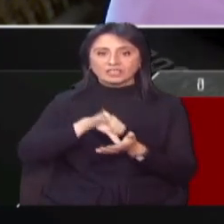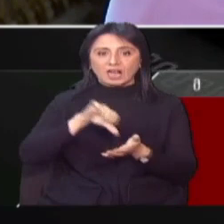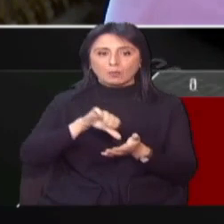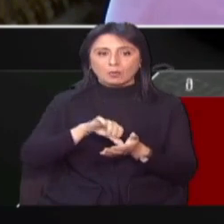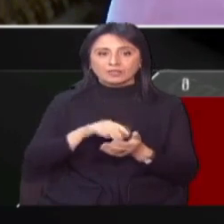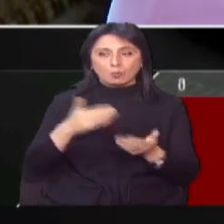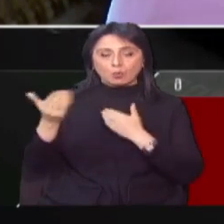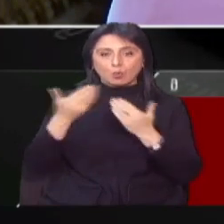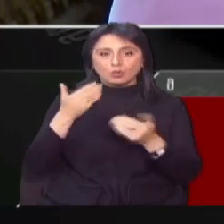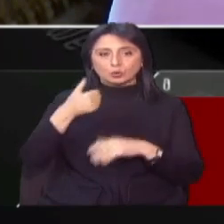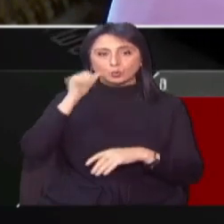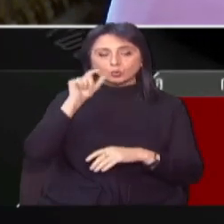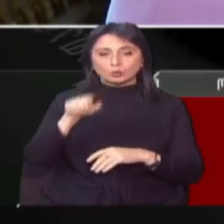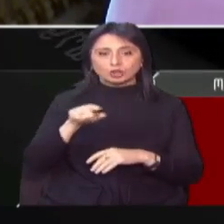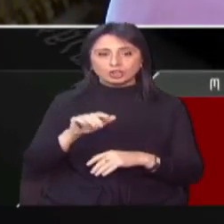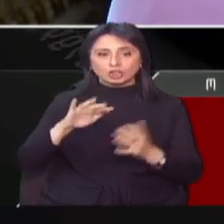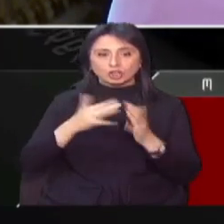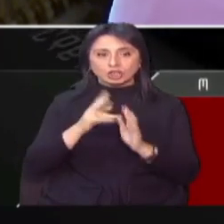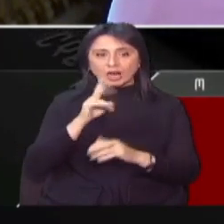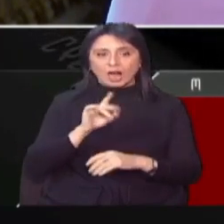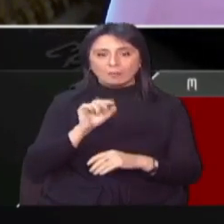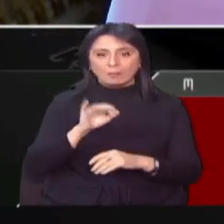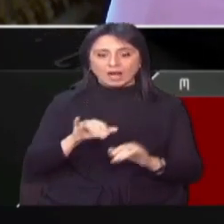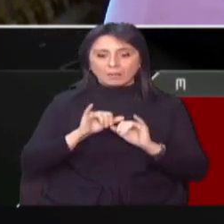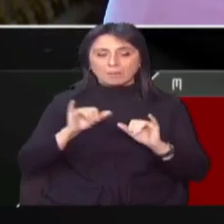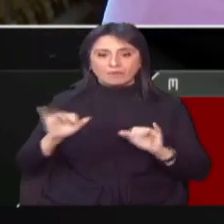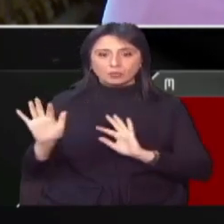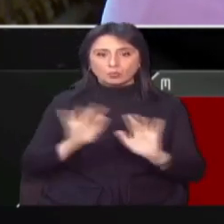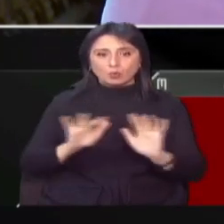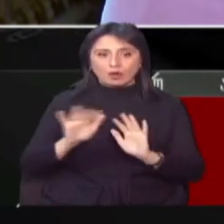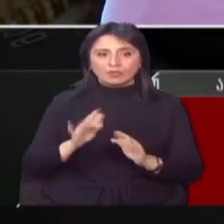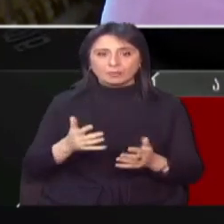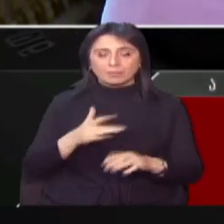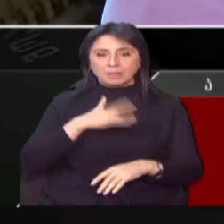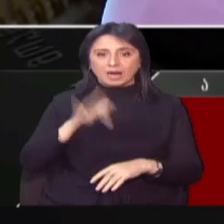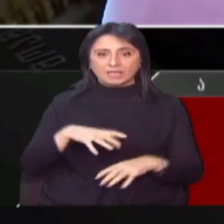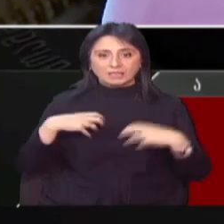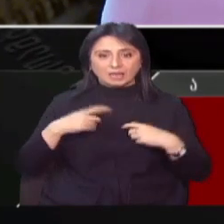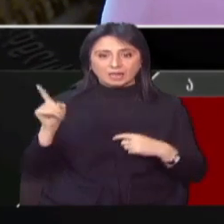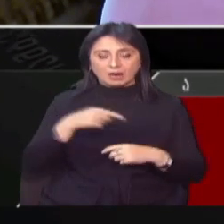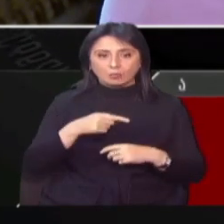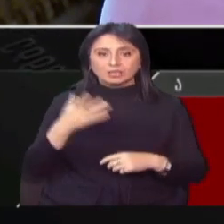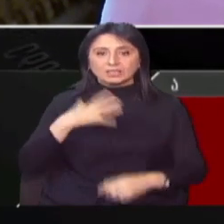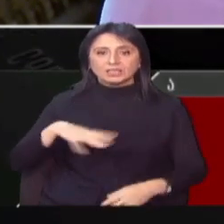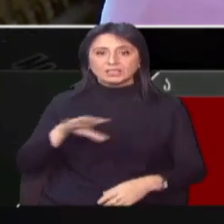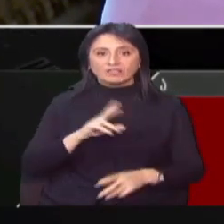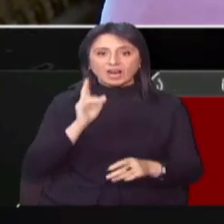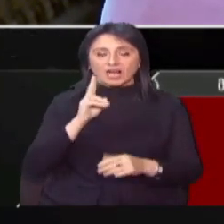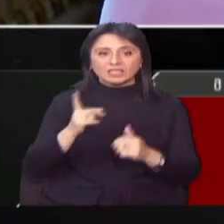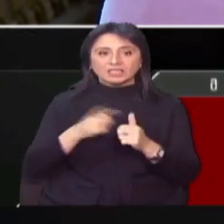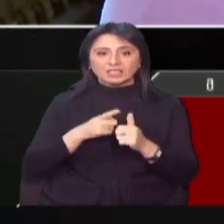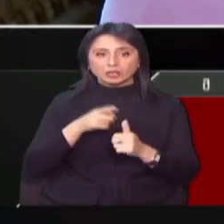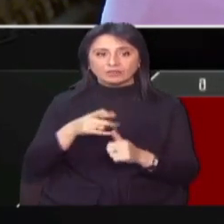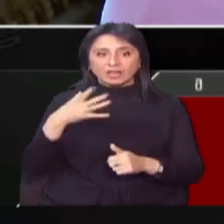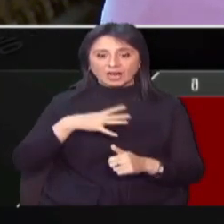წარმომადგენლობას მოუწოდეს გუშინ სოფელ კარბალში განვითარებული მოვლენები მკაცრად დაგმონდა საქართველოს კანდიდატის